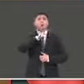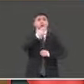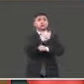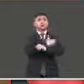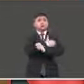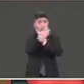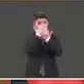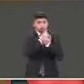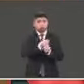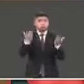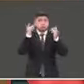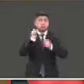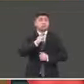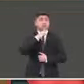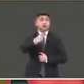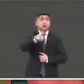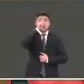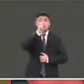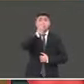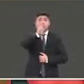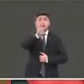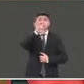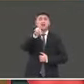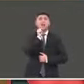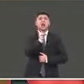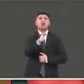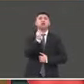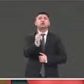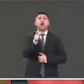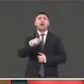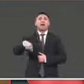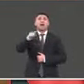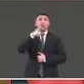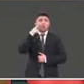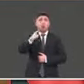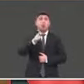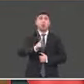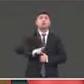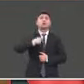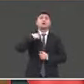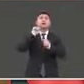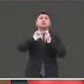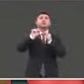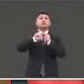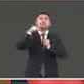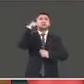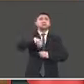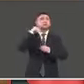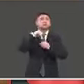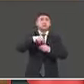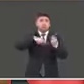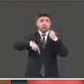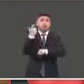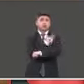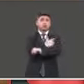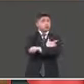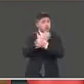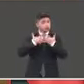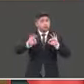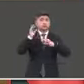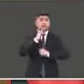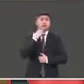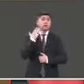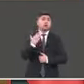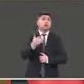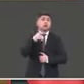hizmetindedir 245 ilçemizde ve Kuzey Kıbrıs'ta yurtlarımız vardır